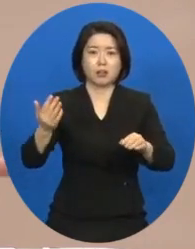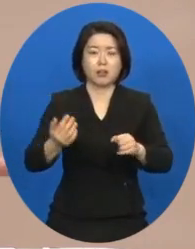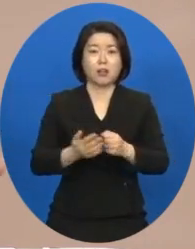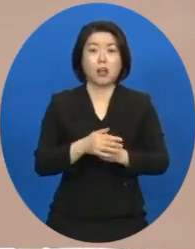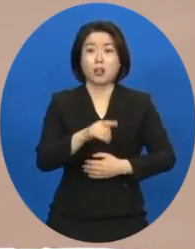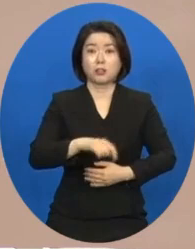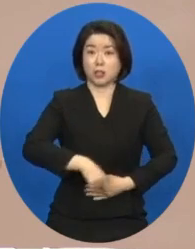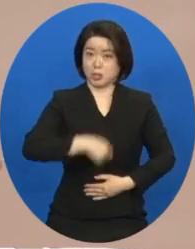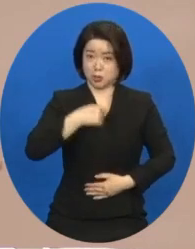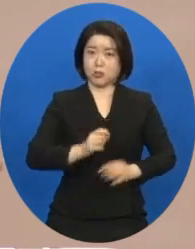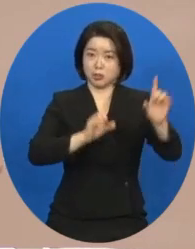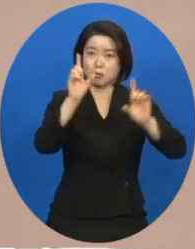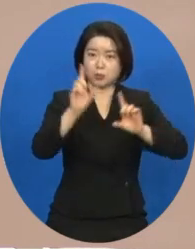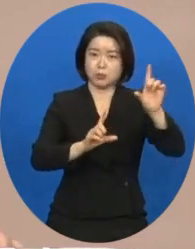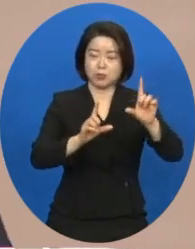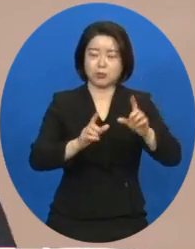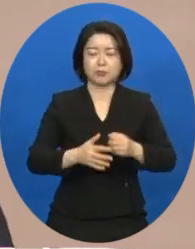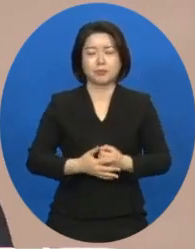그게 정직한 태도잖아요.